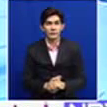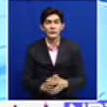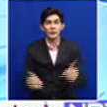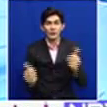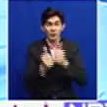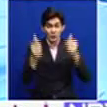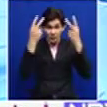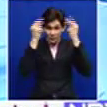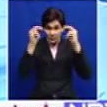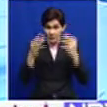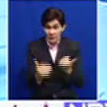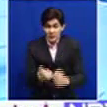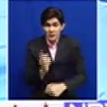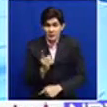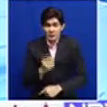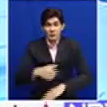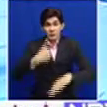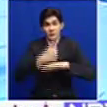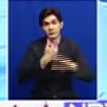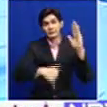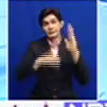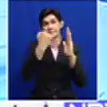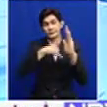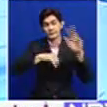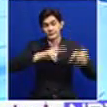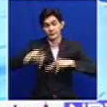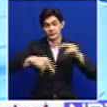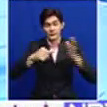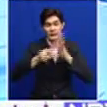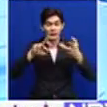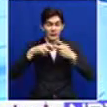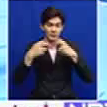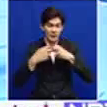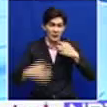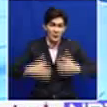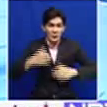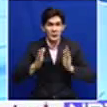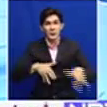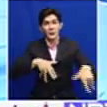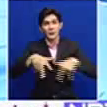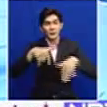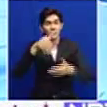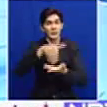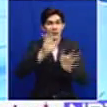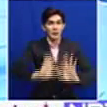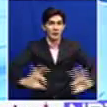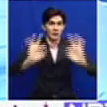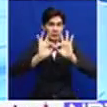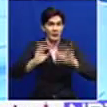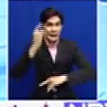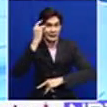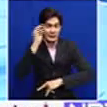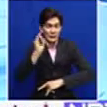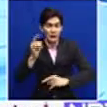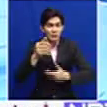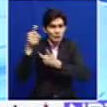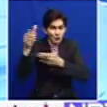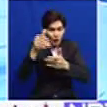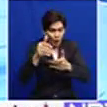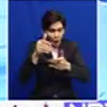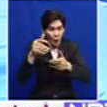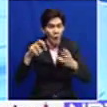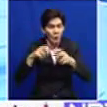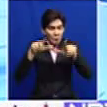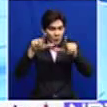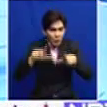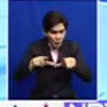รองนายกรัฐมนตรีก็ย้ำให้ผู้ว่าราชการจังหวัดดูแลแก้ไขปัญหาความเดือดร้อนของประชาชนเป็นหลักและแม้ว่าภาคการส่งออกชะลอตัวแต่ว่